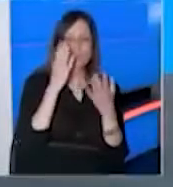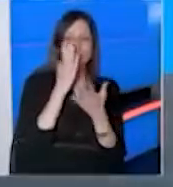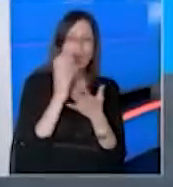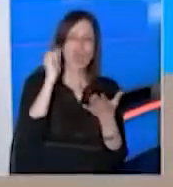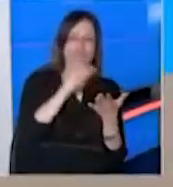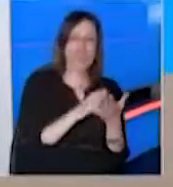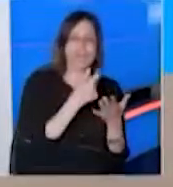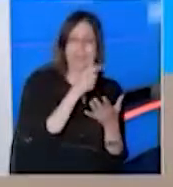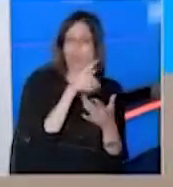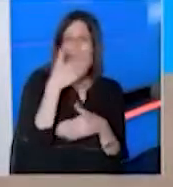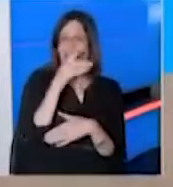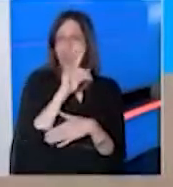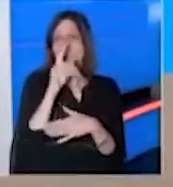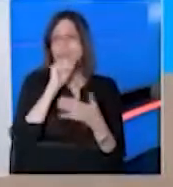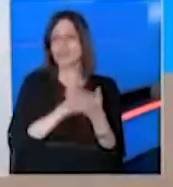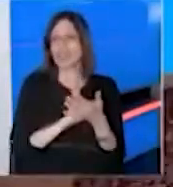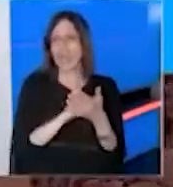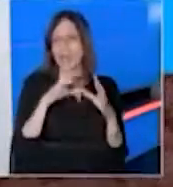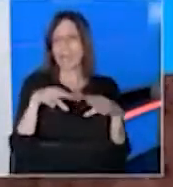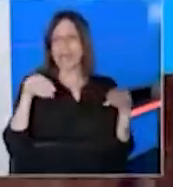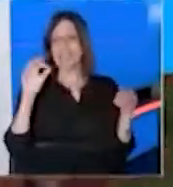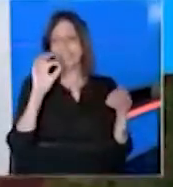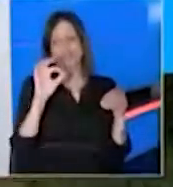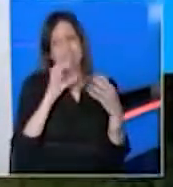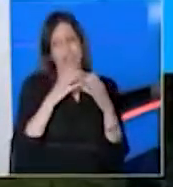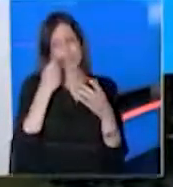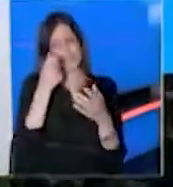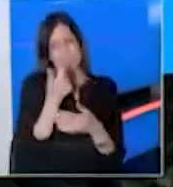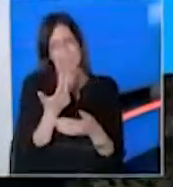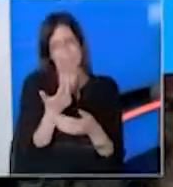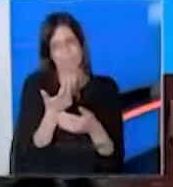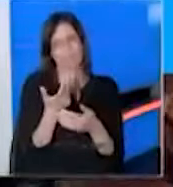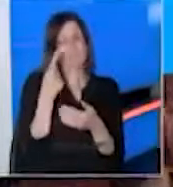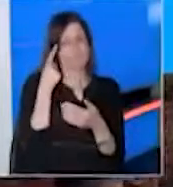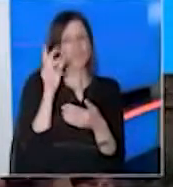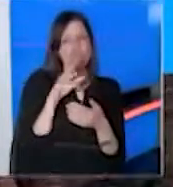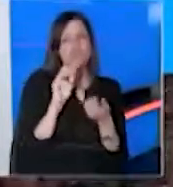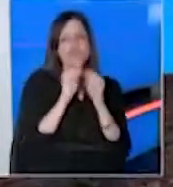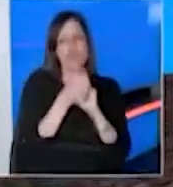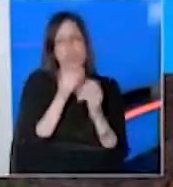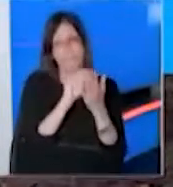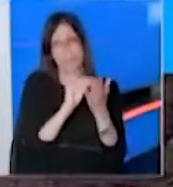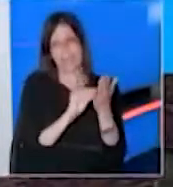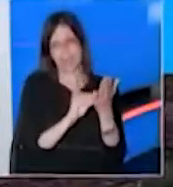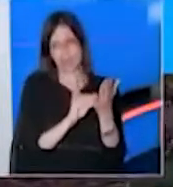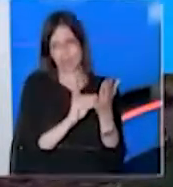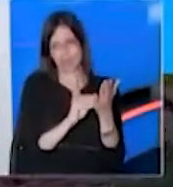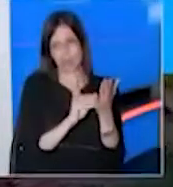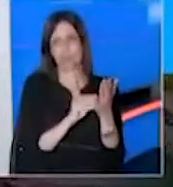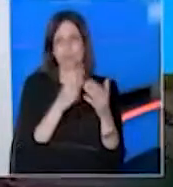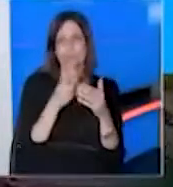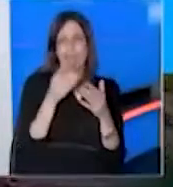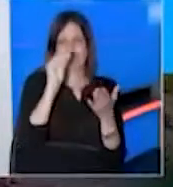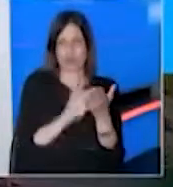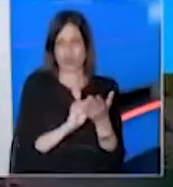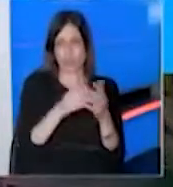מכספו. המדינה לא משקיעה בחצרו של קיבוץ כסף, כידוע לך. בסך הכל, יש פה שינוי ברישום. מהאגשך,